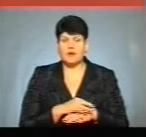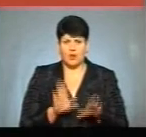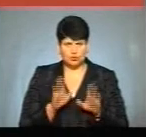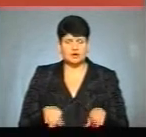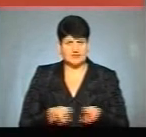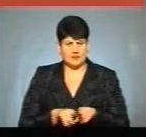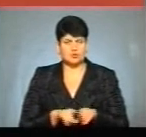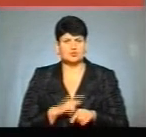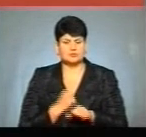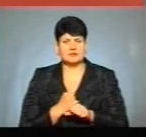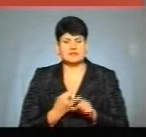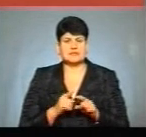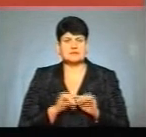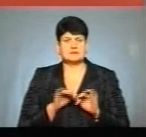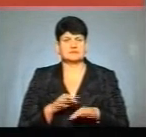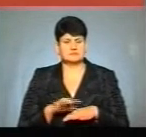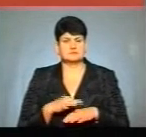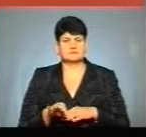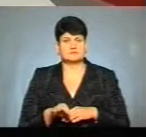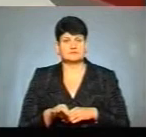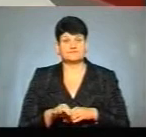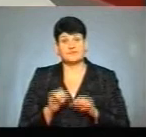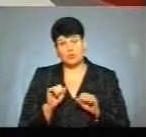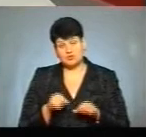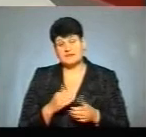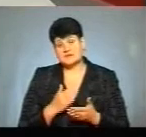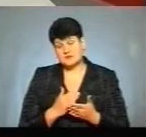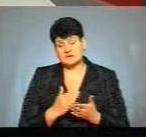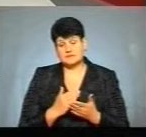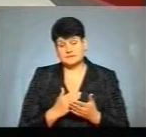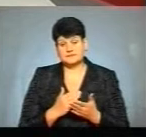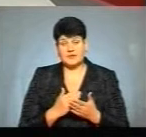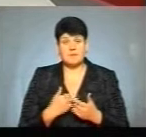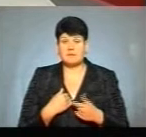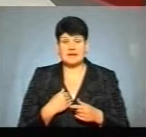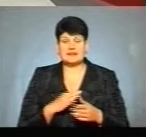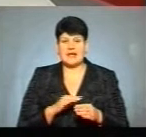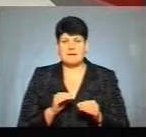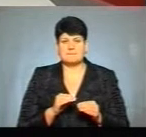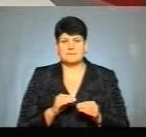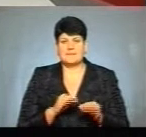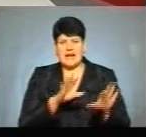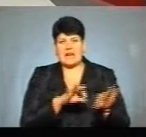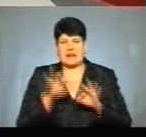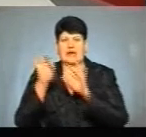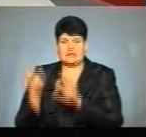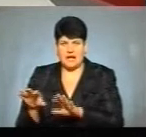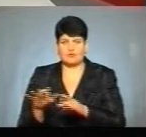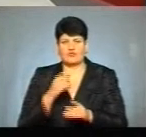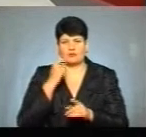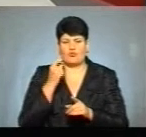також вчиняти до неї стосовно неї насильство. Ймовірність є. Ми, звичайно, не перекладаємо відповідальність